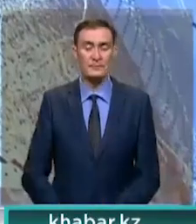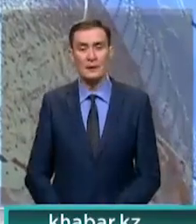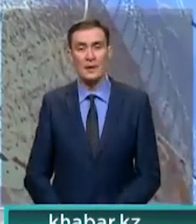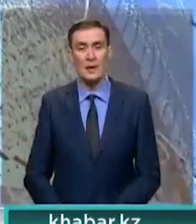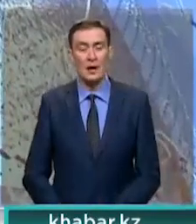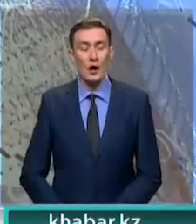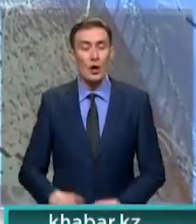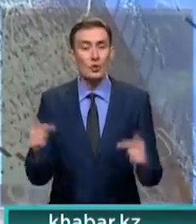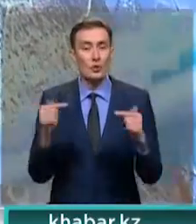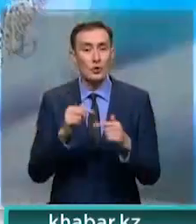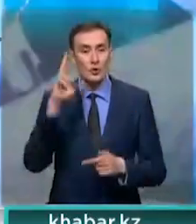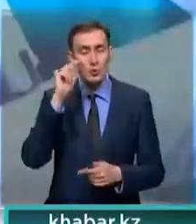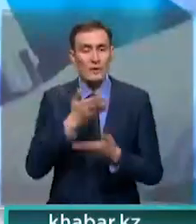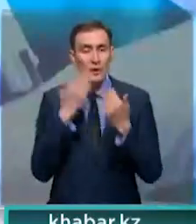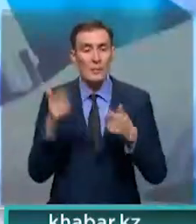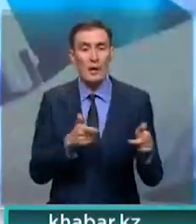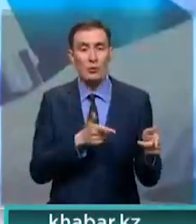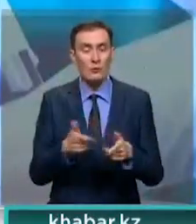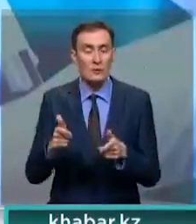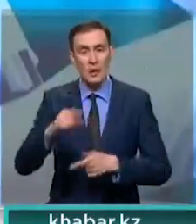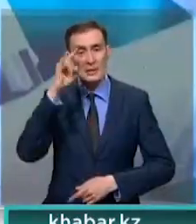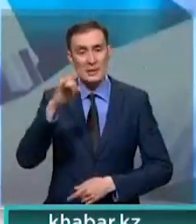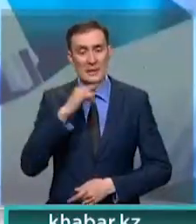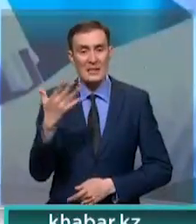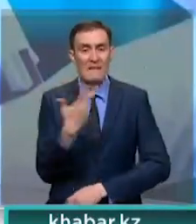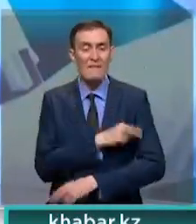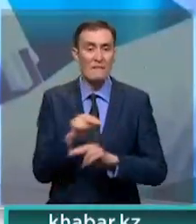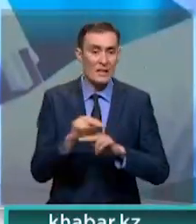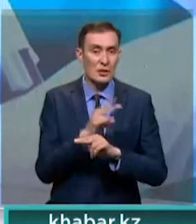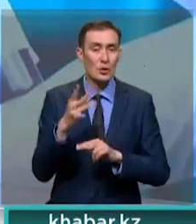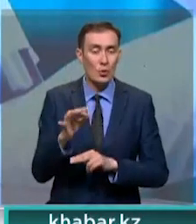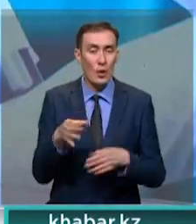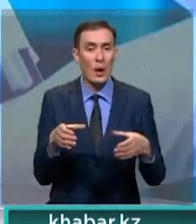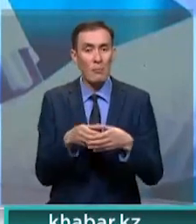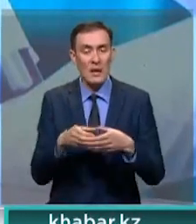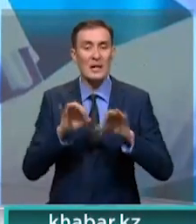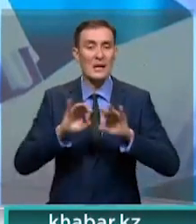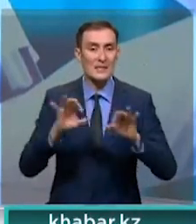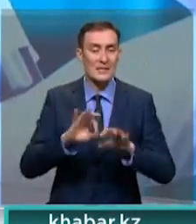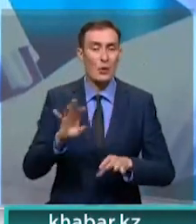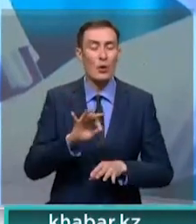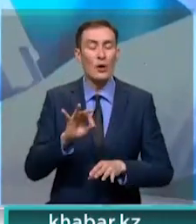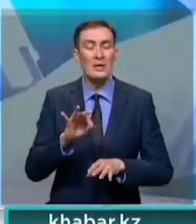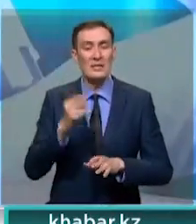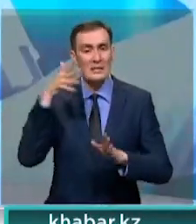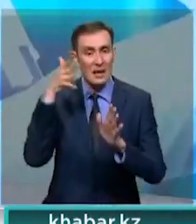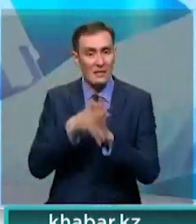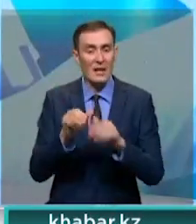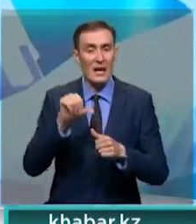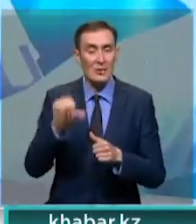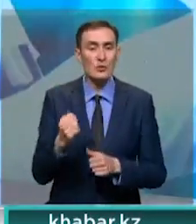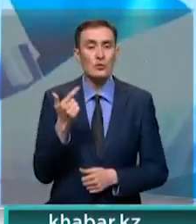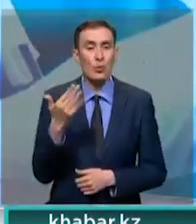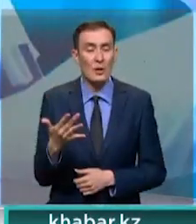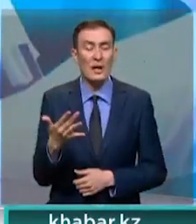Нет пока точных сроков и по готовности разрабатываемой казахстанской вакцины. Но разработчики рассказали о некоторых исследованиях, а именно